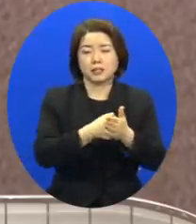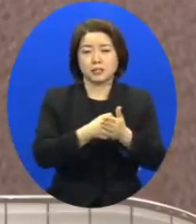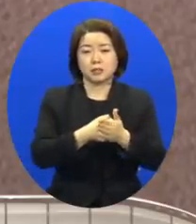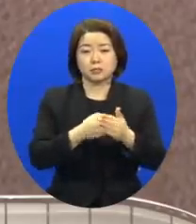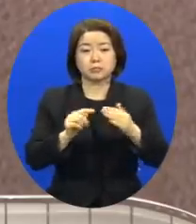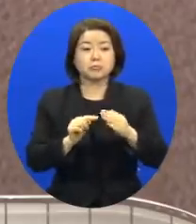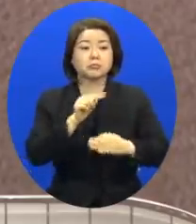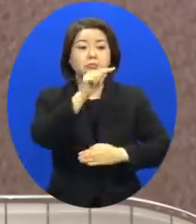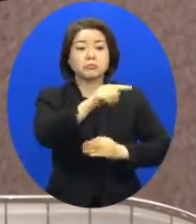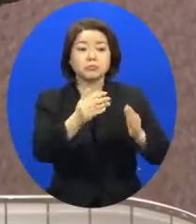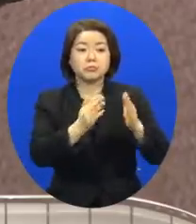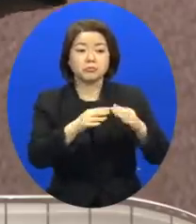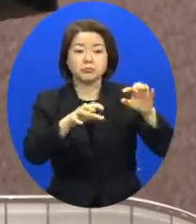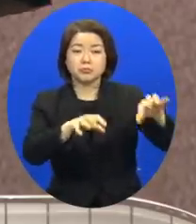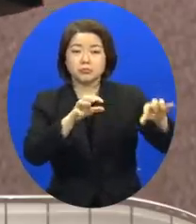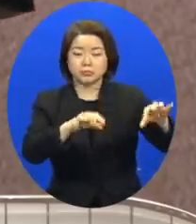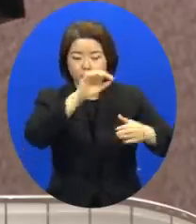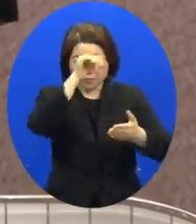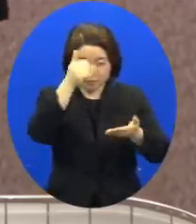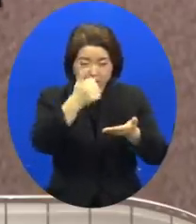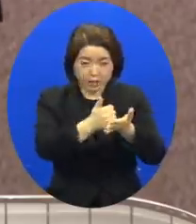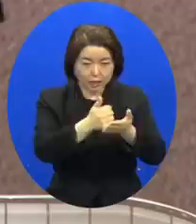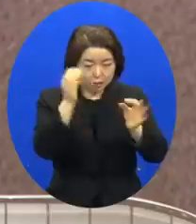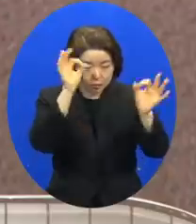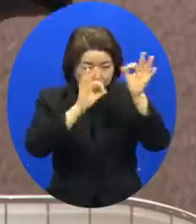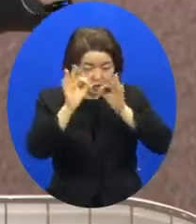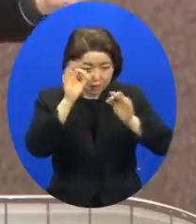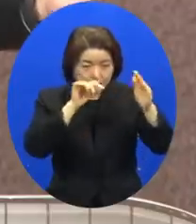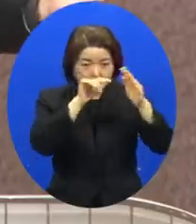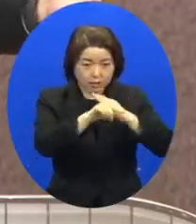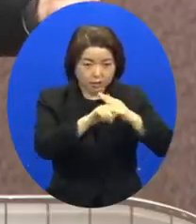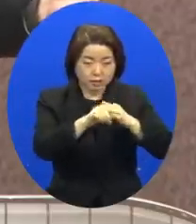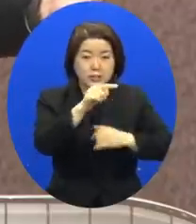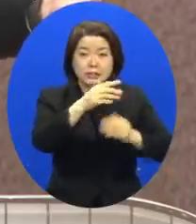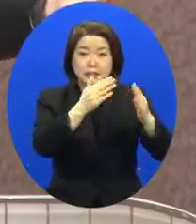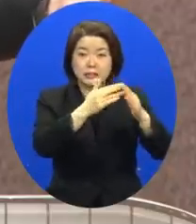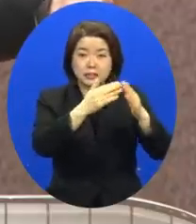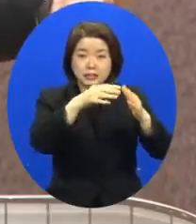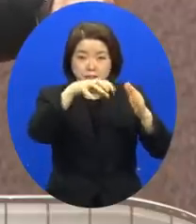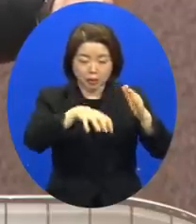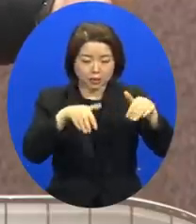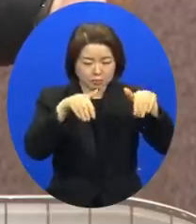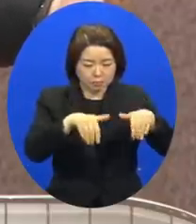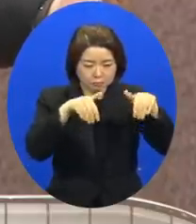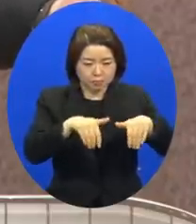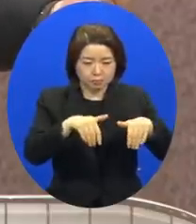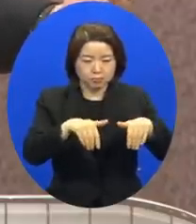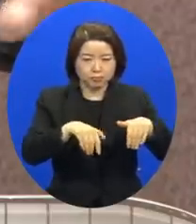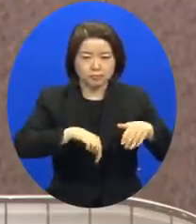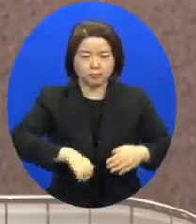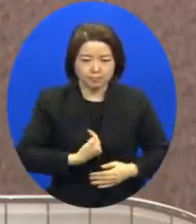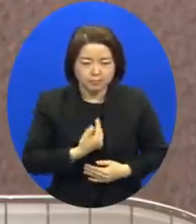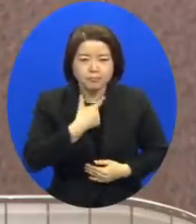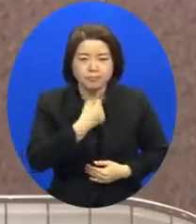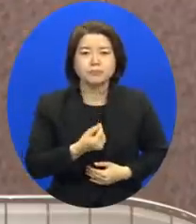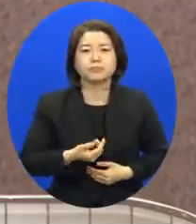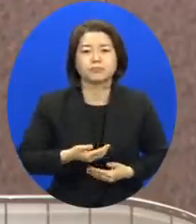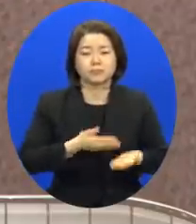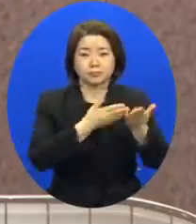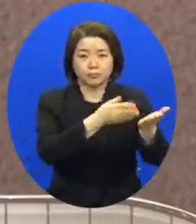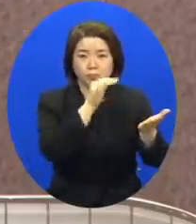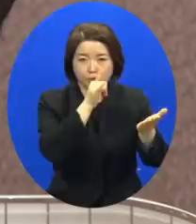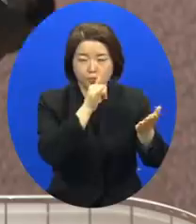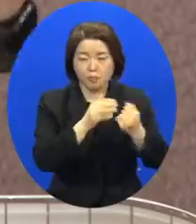있는 교회 장로 님의 집에 찾아가서 거기서 머슴살이를 자청 을 했습니다 형제들에게 는